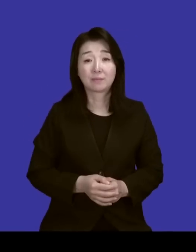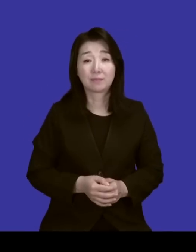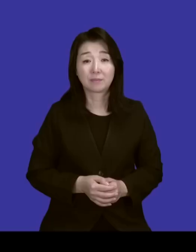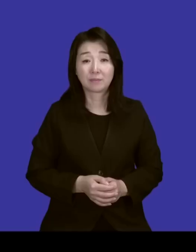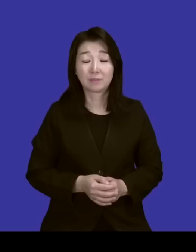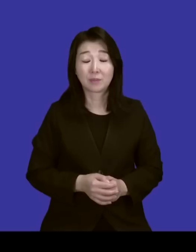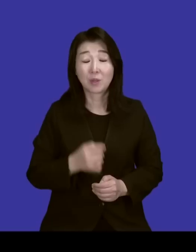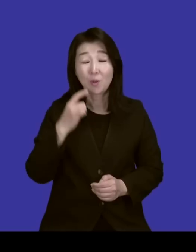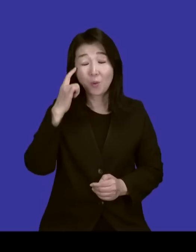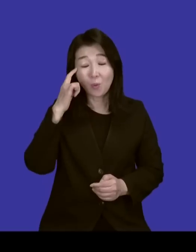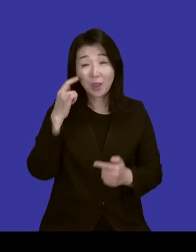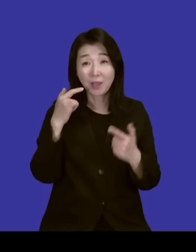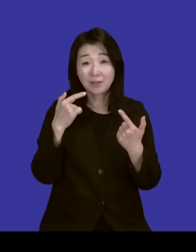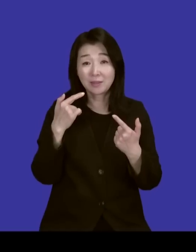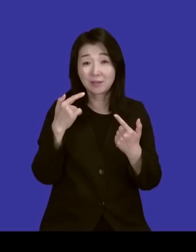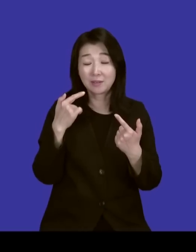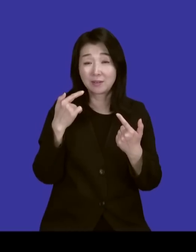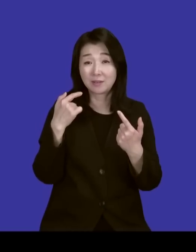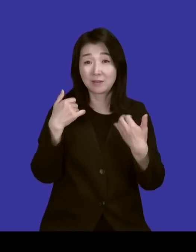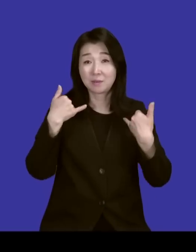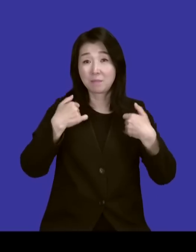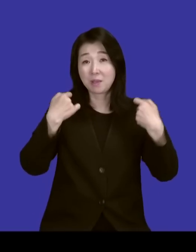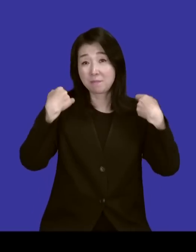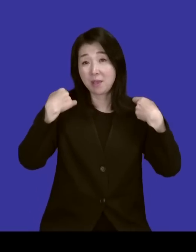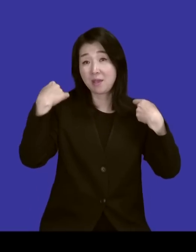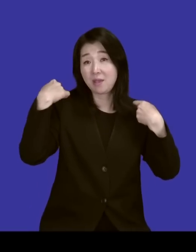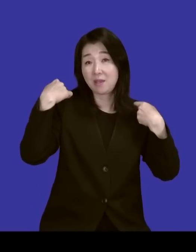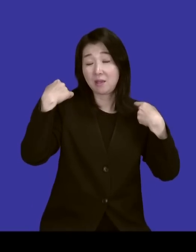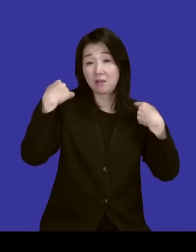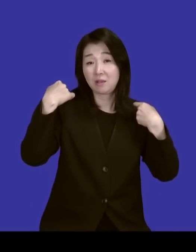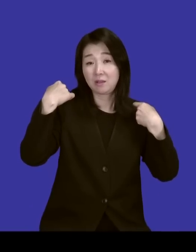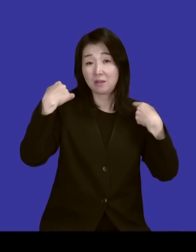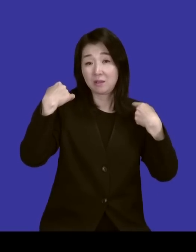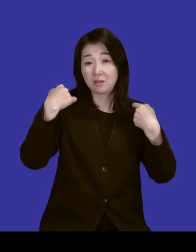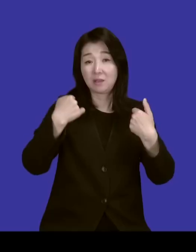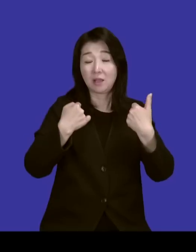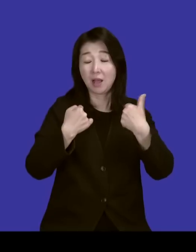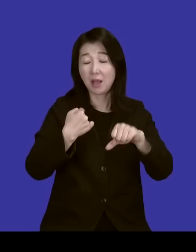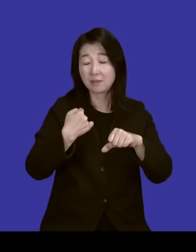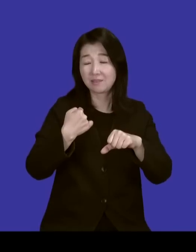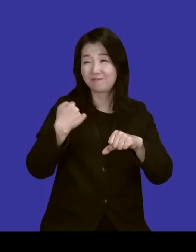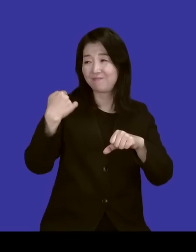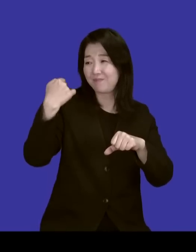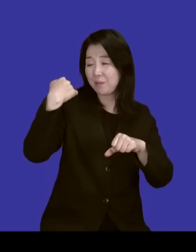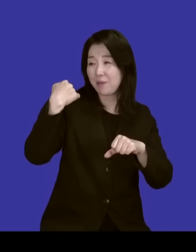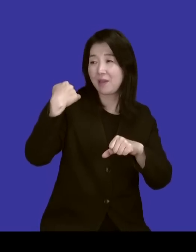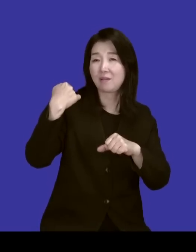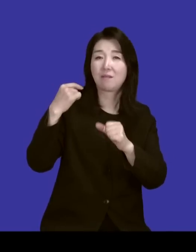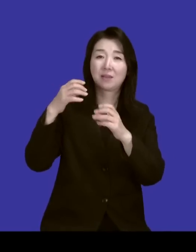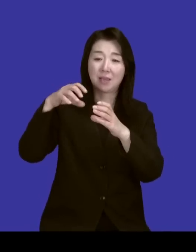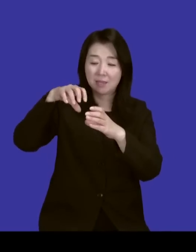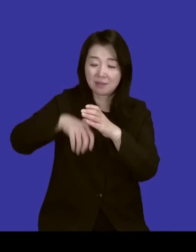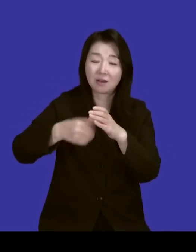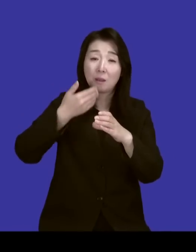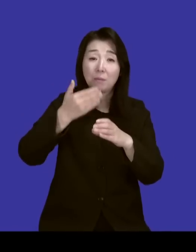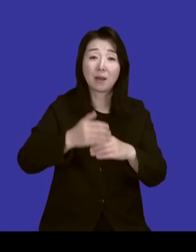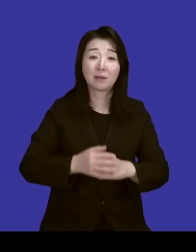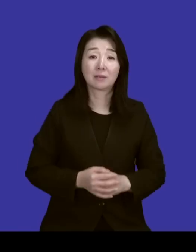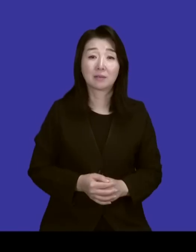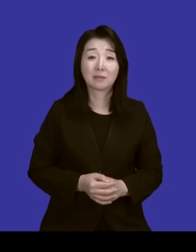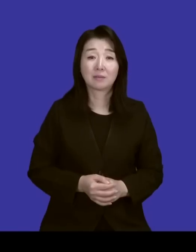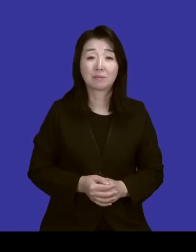늘 이렇게 백팩 거기에 제 아들의 유골한 그게 다 들어가더라고요. 이